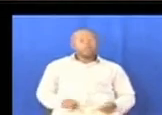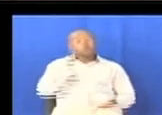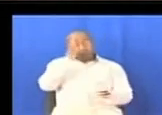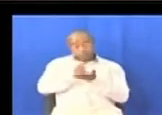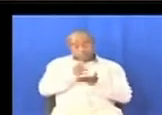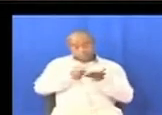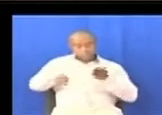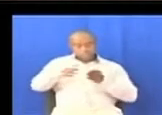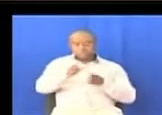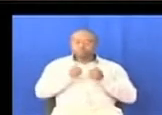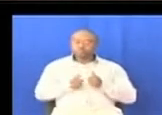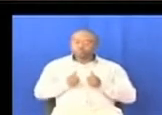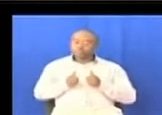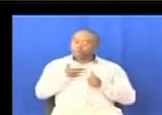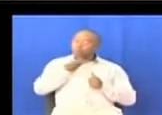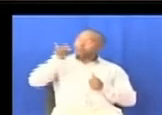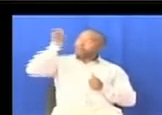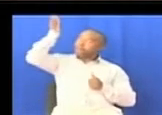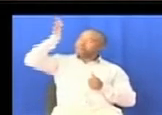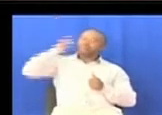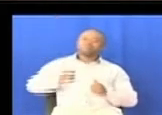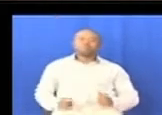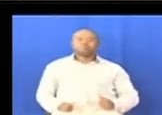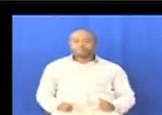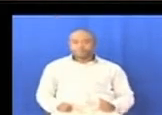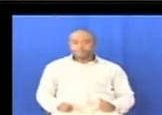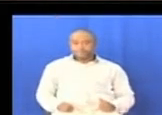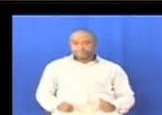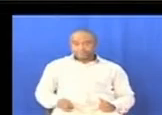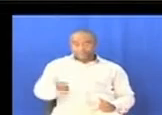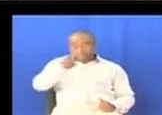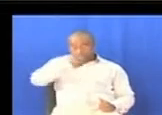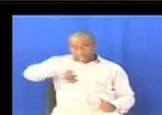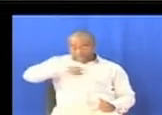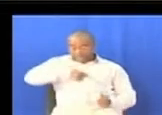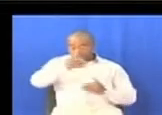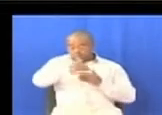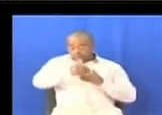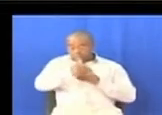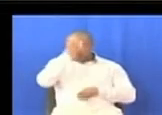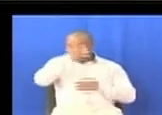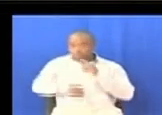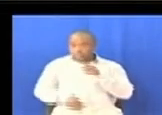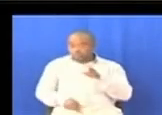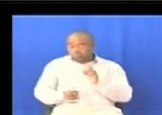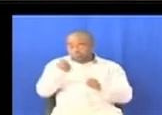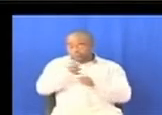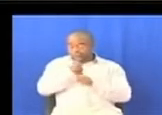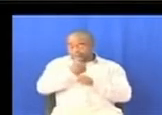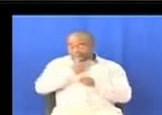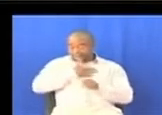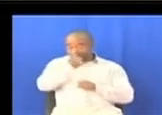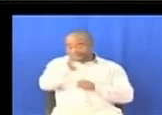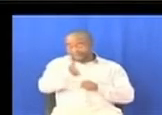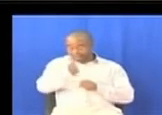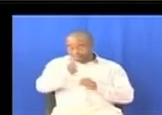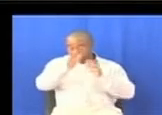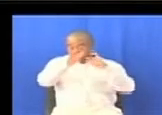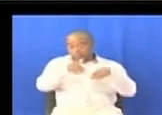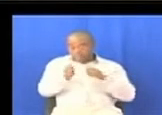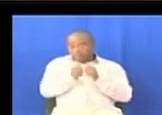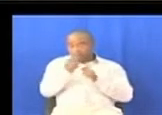tumtumainie Bwana. Na hapa tunapoelekea mwisho wa shughuli zetu za bunge la 11,